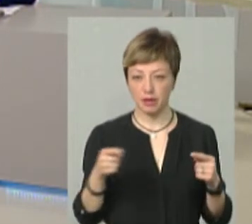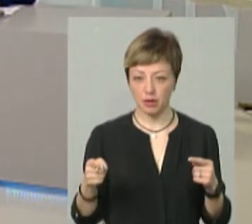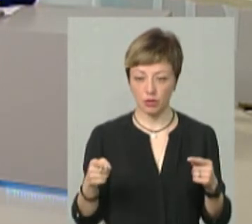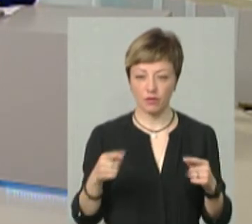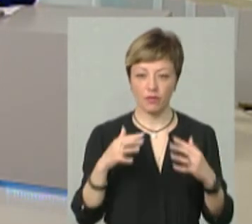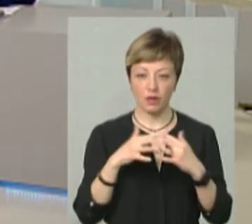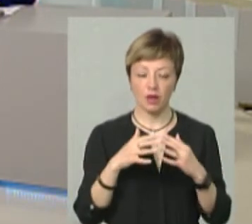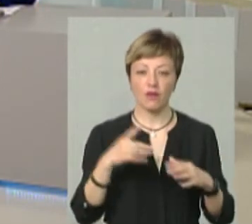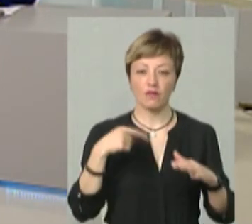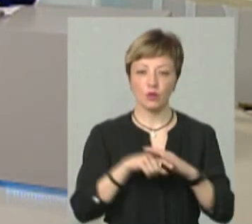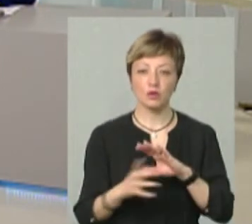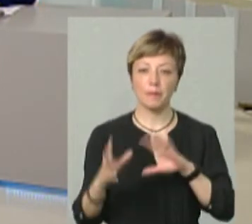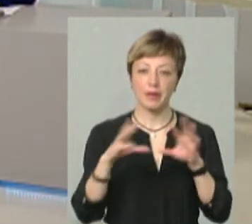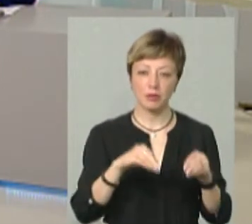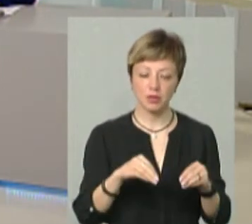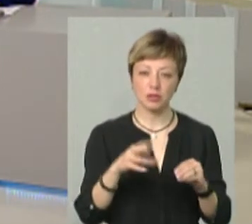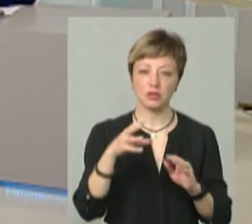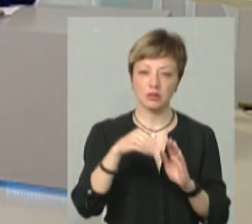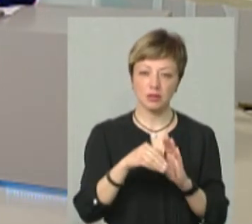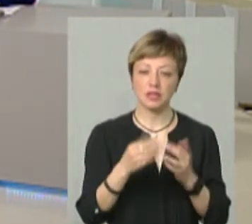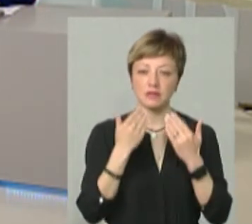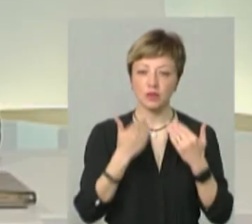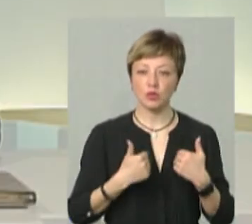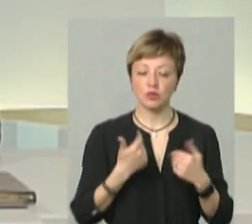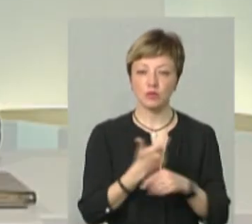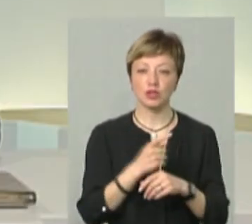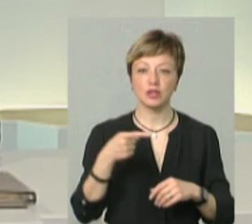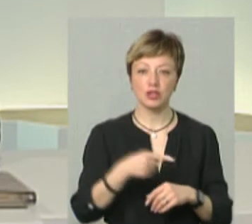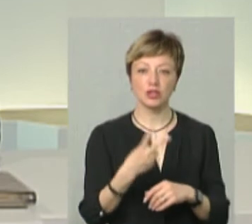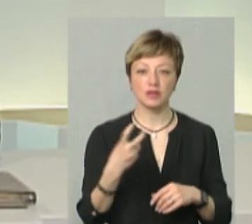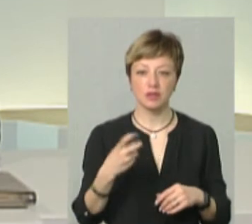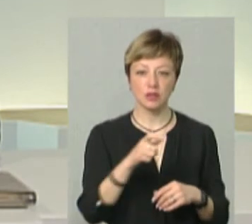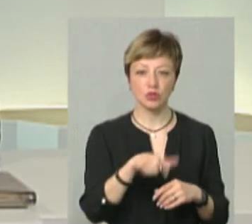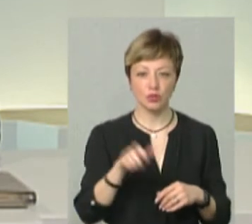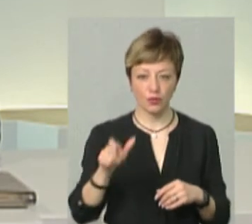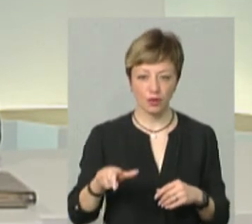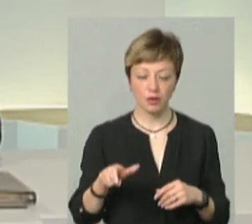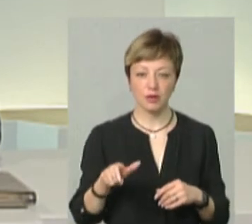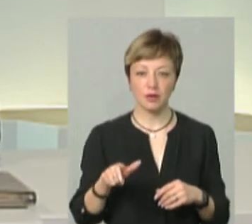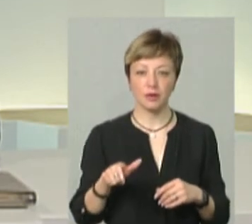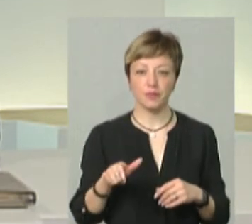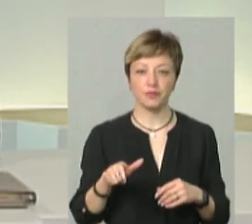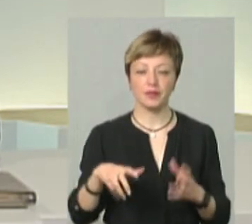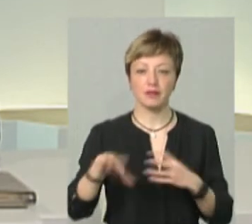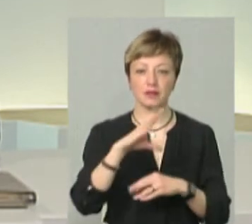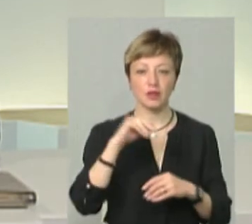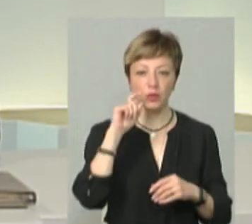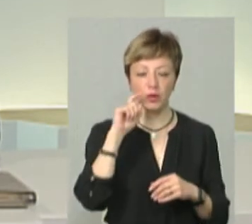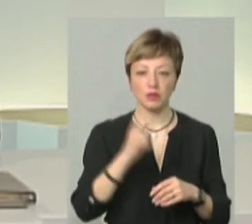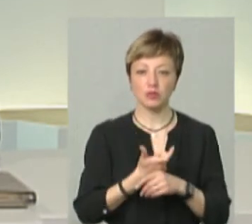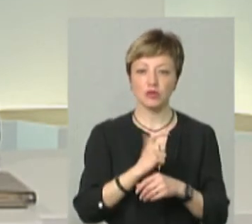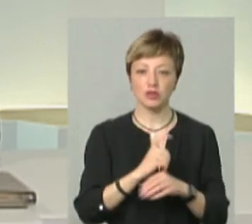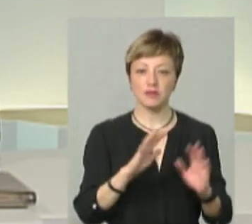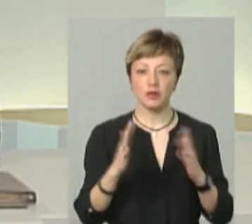період. Внутрішньопереміщених в нас звернулося більше 1200 чоловік з усієї України. В